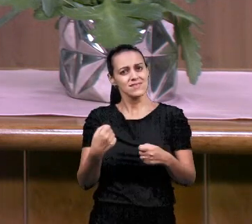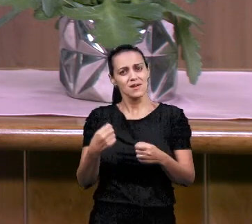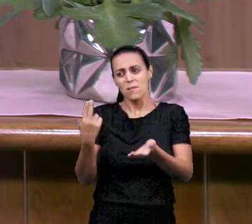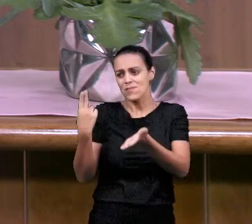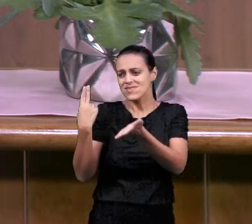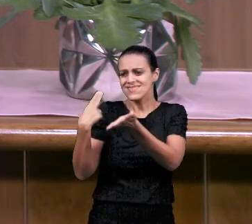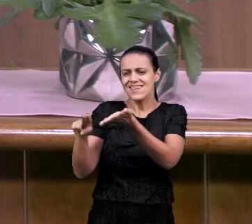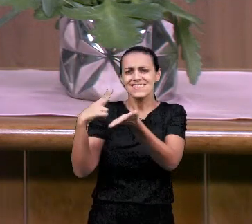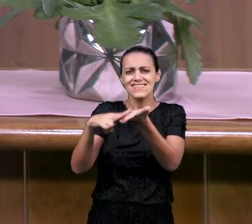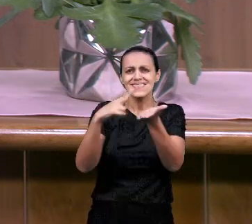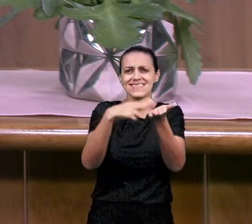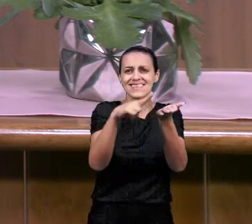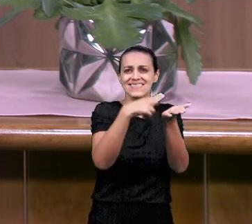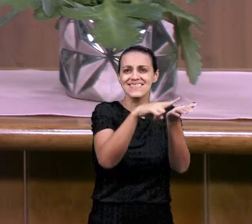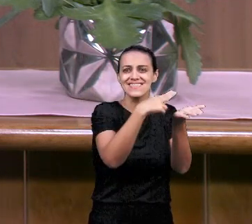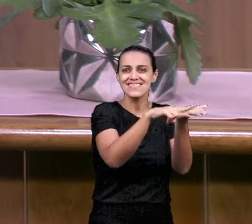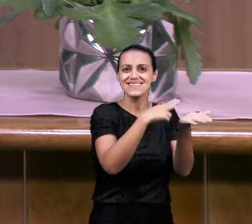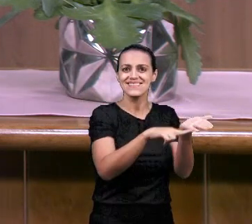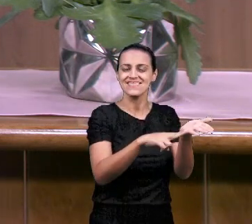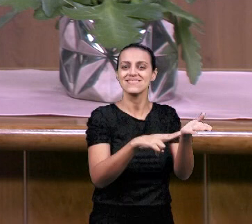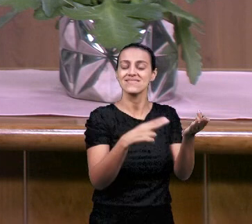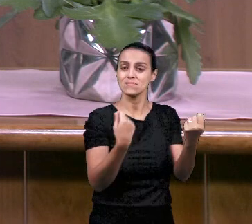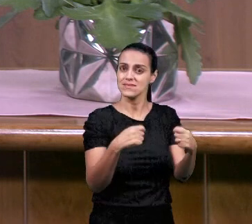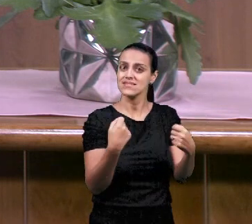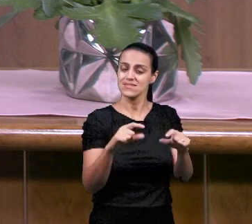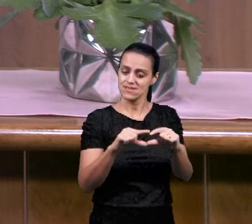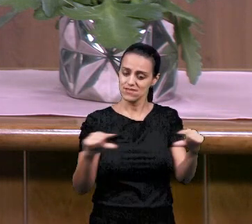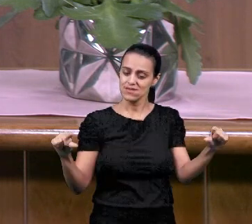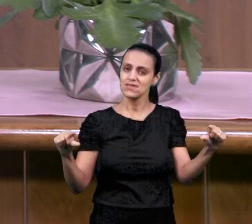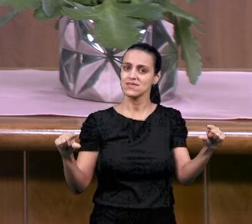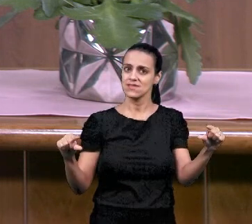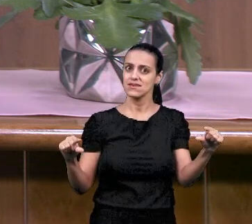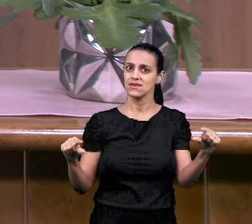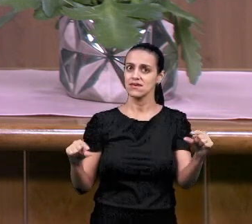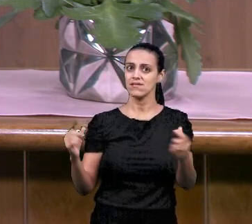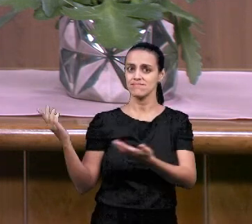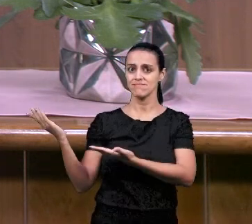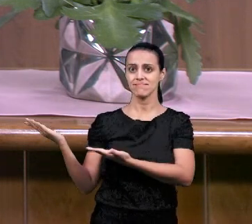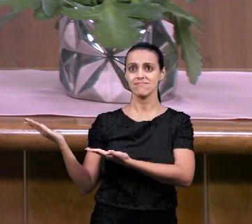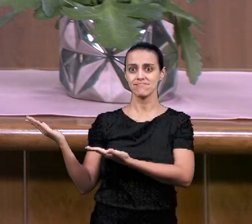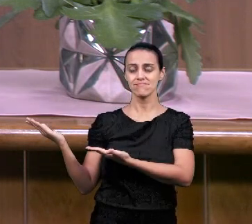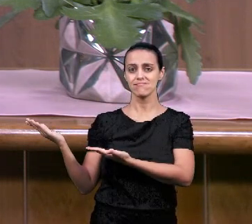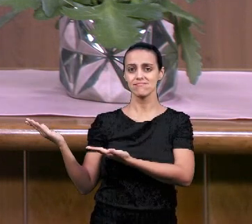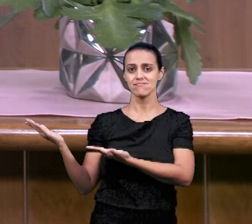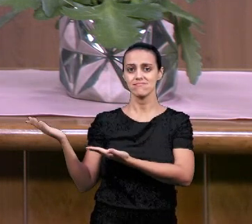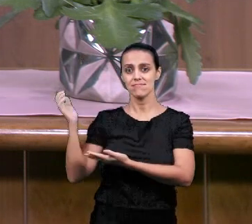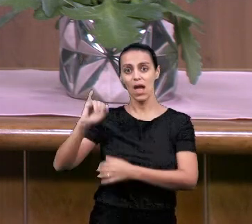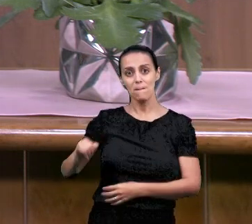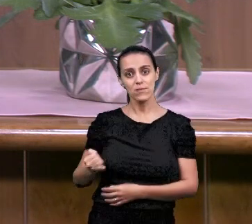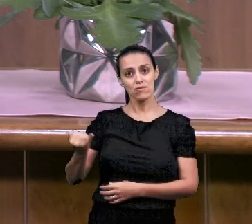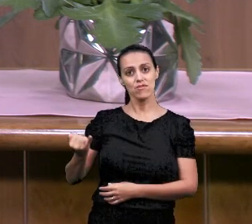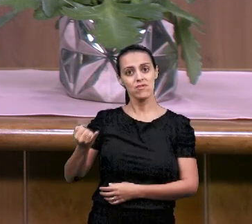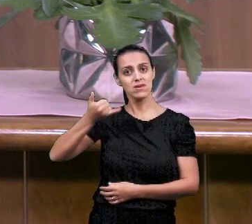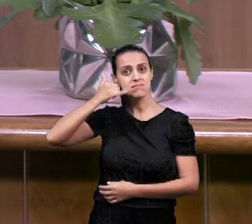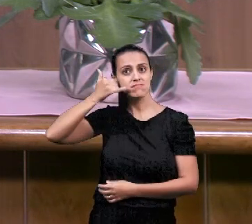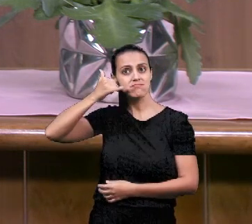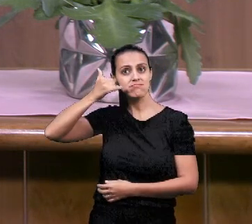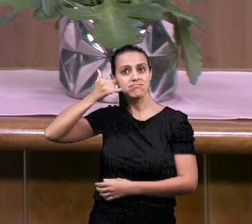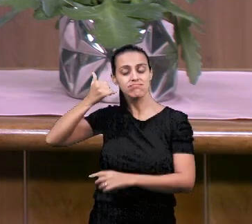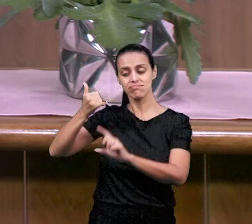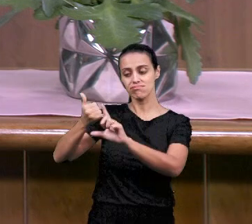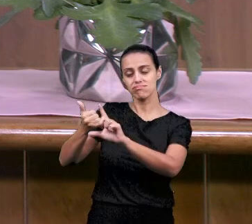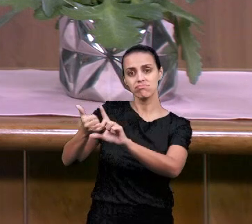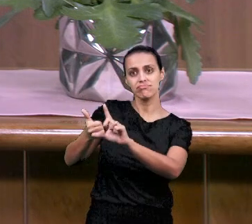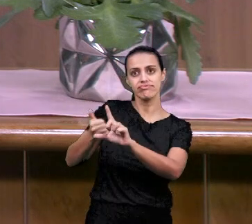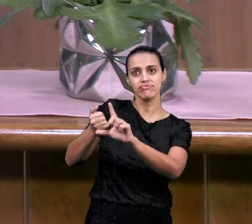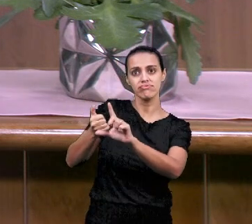d'envoyer le lien. Envoyez le lien. Comment je fais pour voir le link? Bah, voici, vous